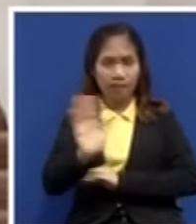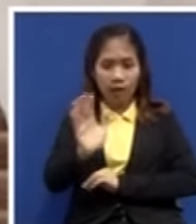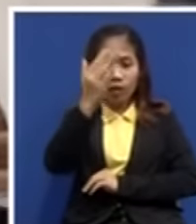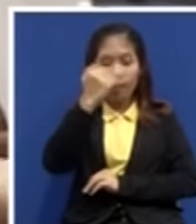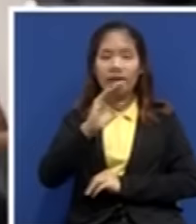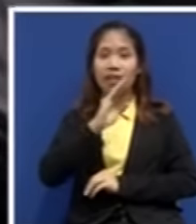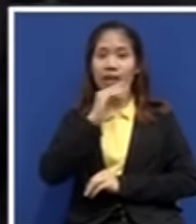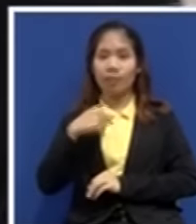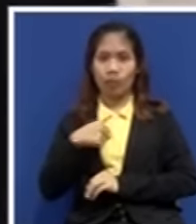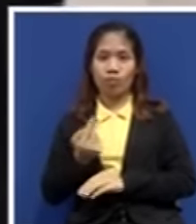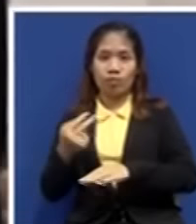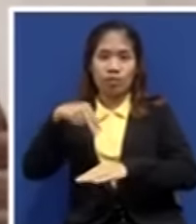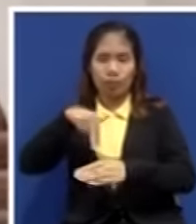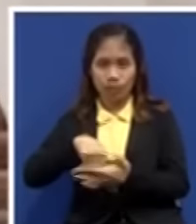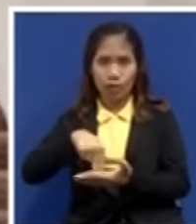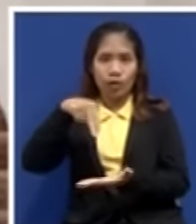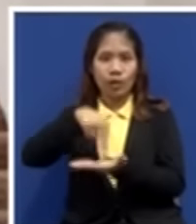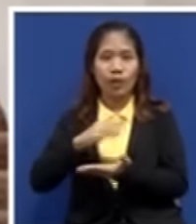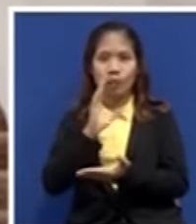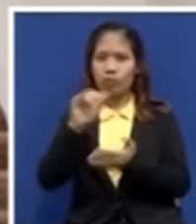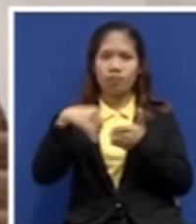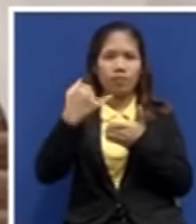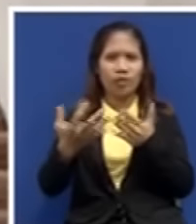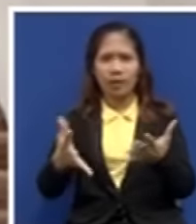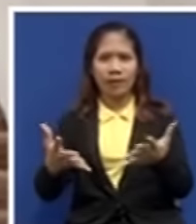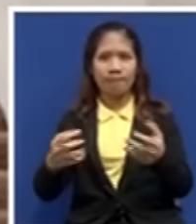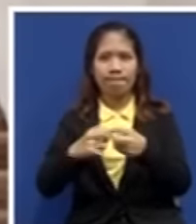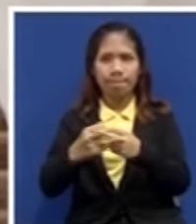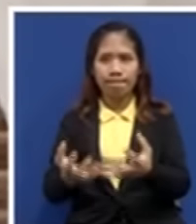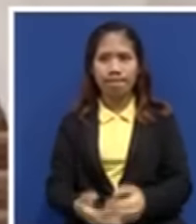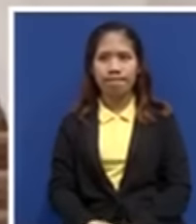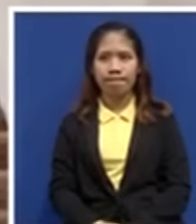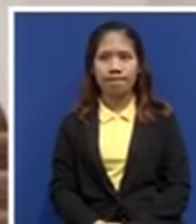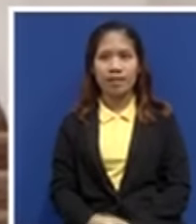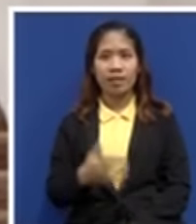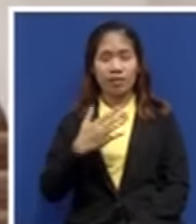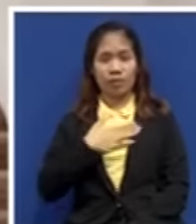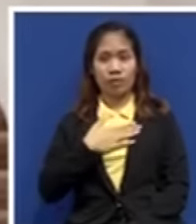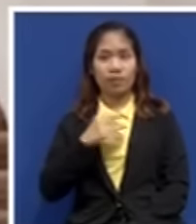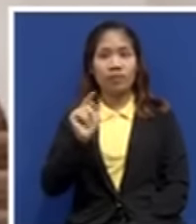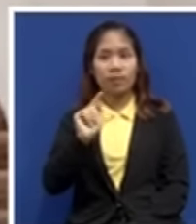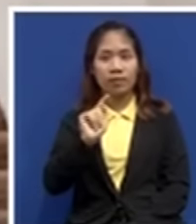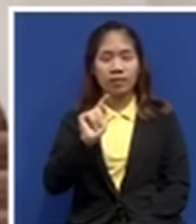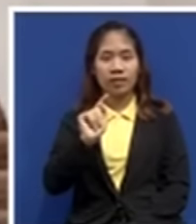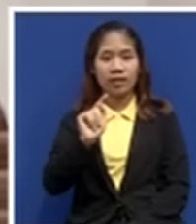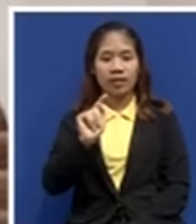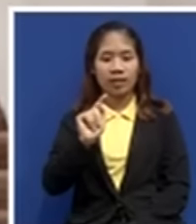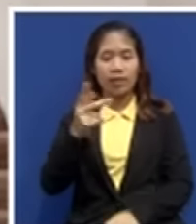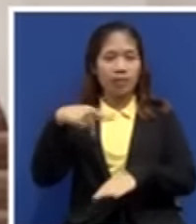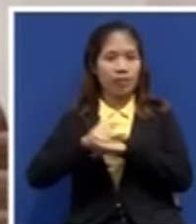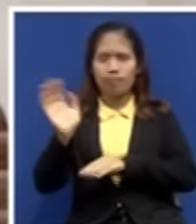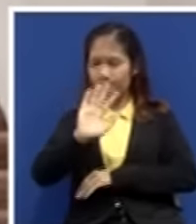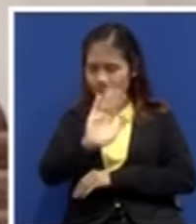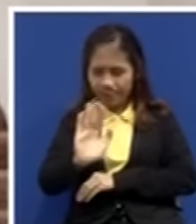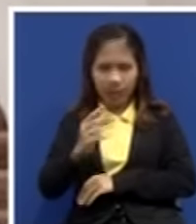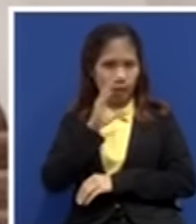าถ้าผมขึ้นกลางๆนะครับก็ไม่จบนะครับ ยาวไปแล้วครับท่านประธานยาวไปแล้ว ผมเพียงแต่ ไม่ให้ใครพูดแล้ว